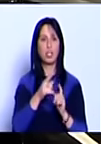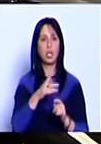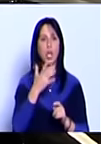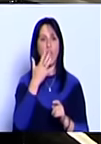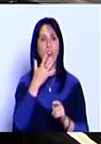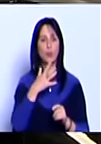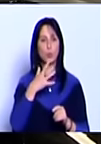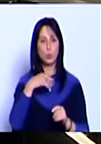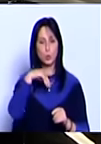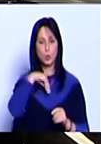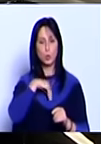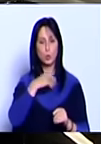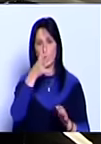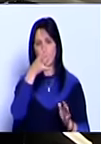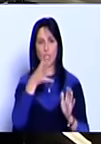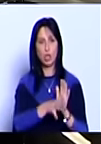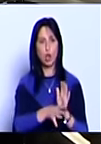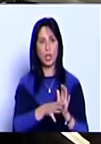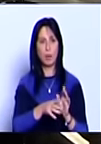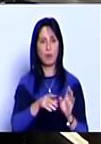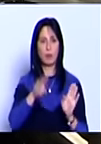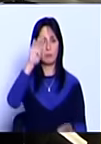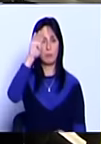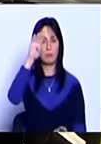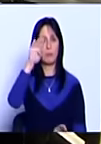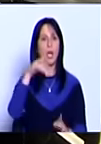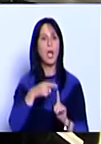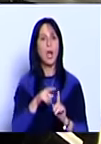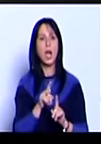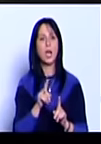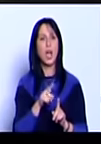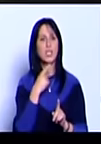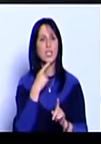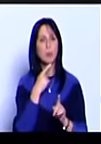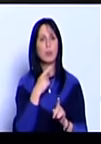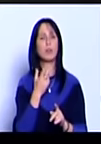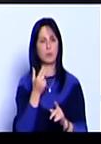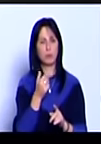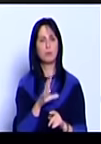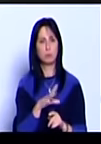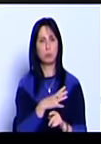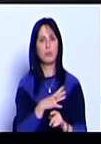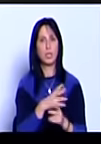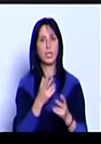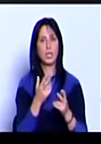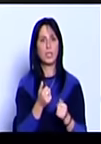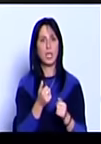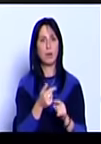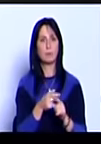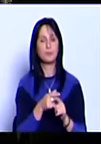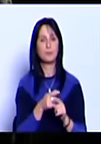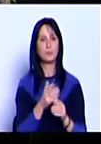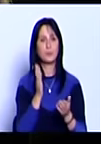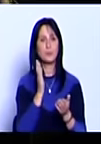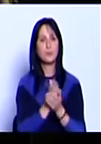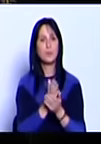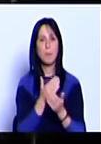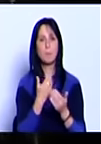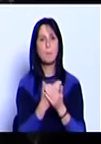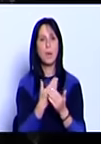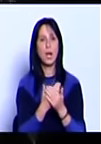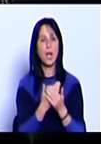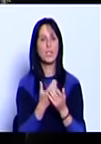სრული იგნორირება ერთიც და მეორეს დამოუკვირდება. აი, აგვიხსენით რა იგულისხმება? ვაწყდებით ამას, გულ ან ეროვნული სრული, აი კონკრეტული